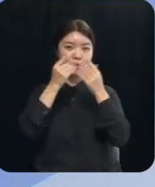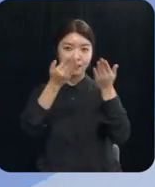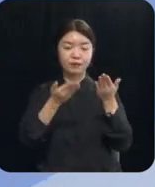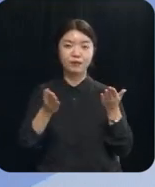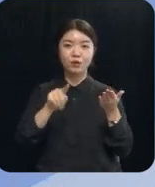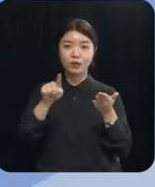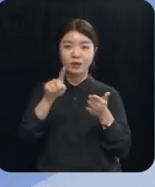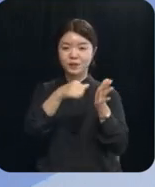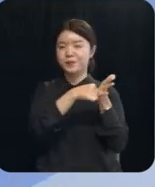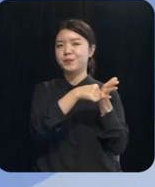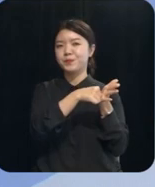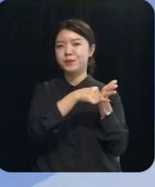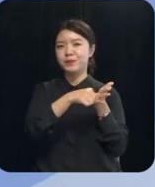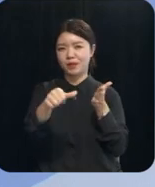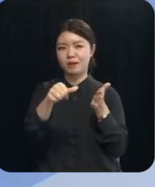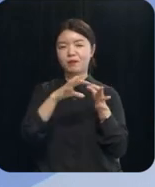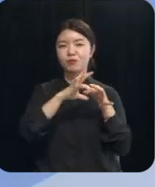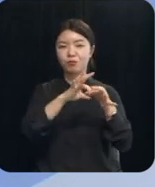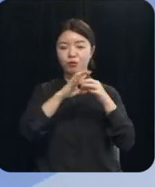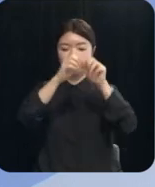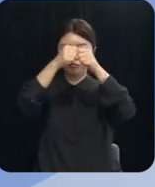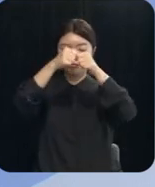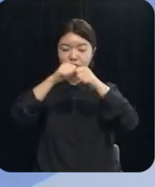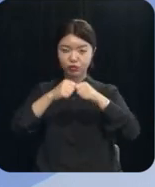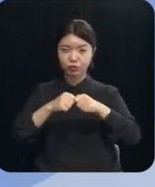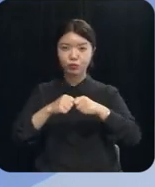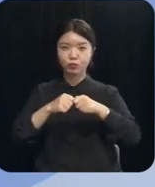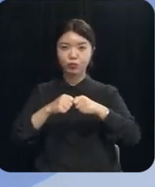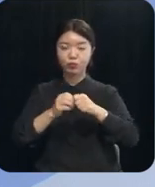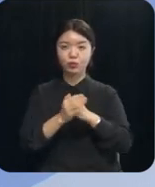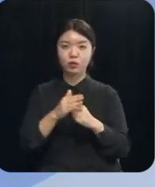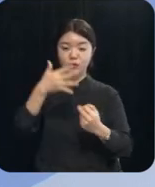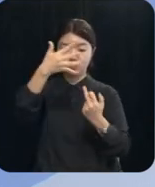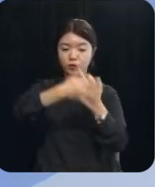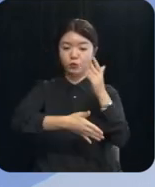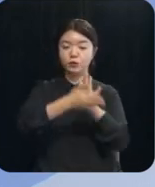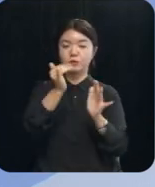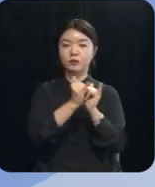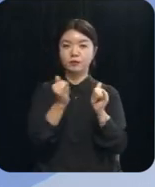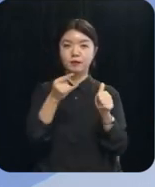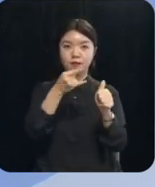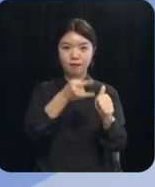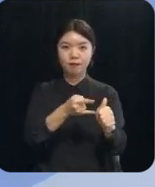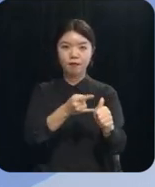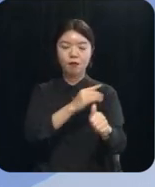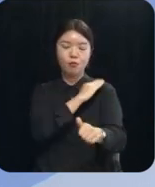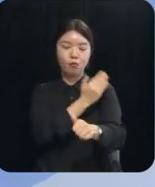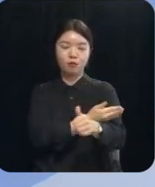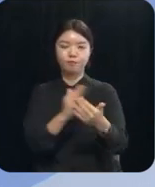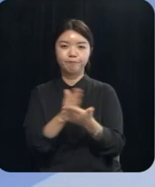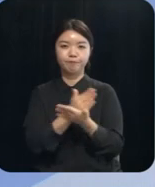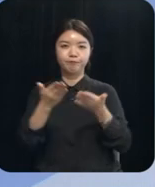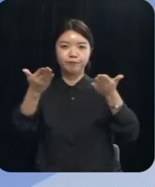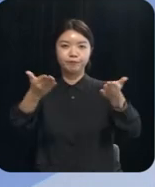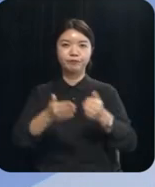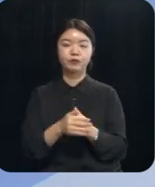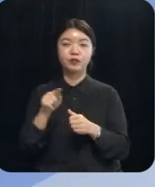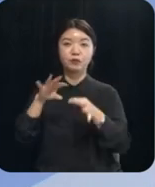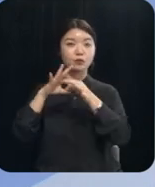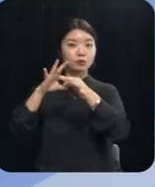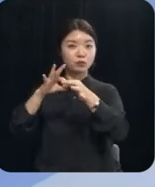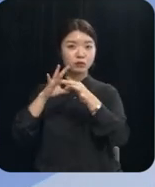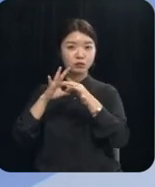조항을 삭제를 통해서 구체적으로 우리 서귀포 시민들에게 주권을 돌려드리겠습니다. 그것을